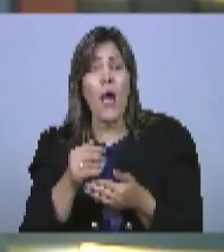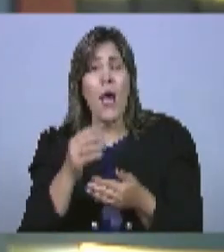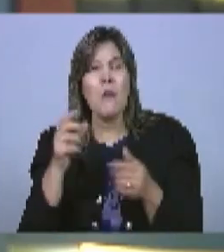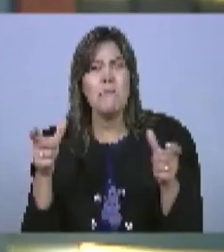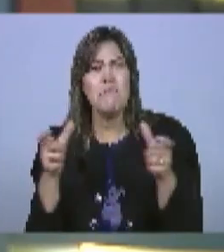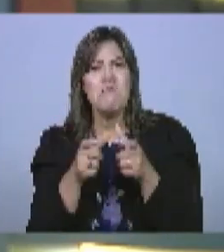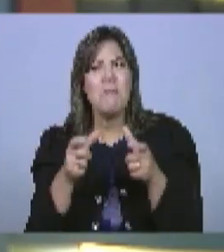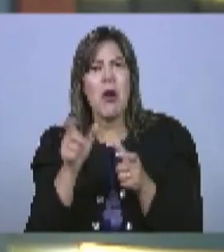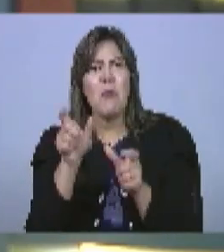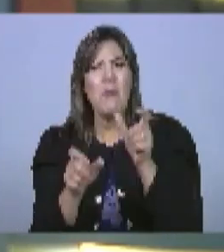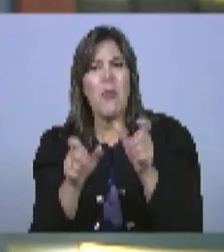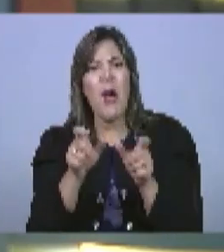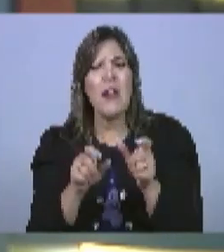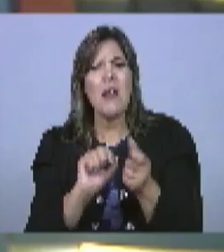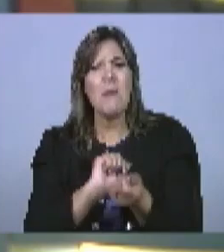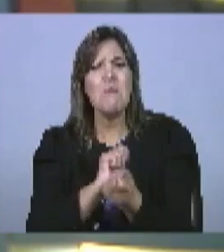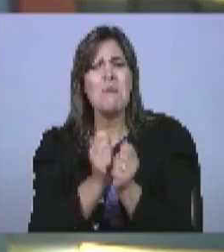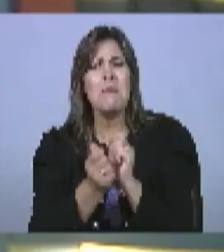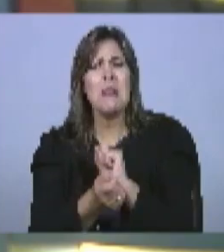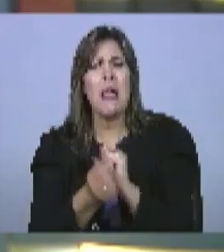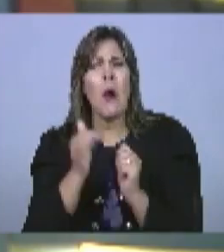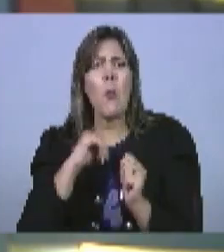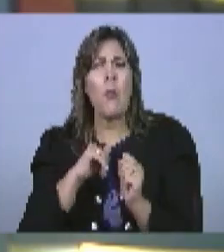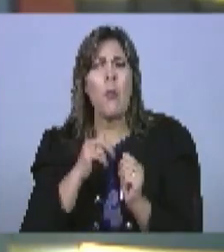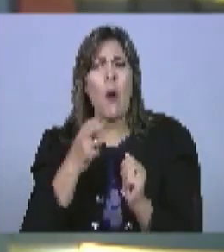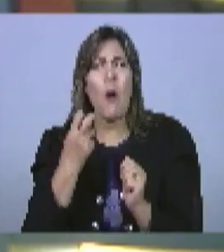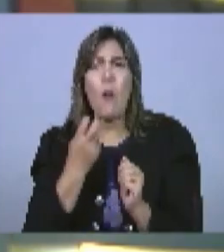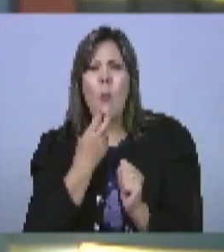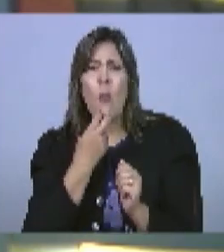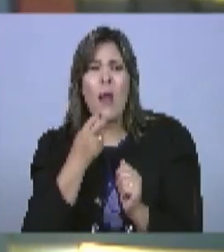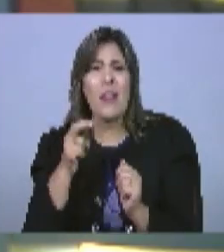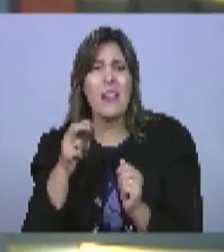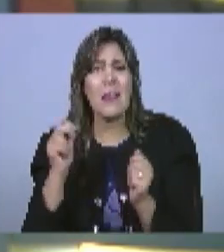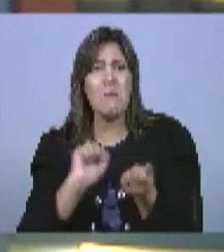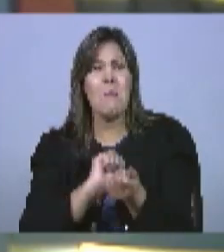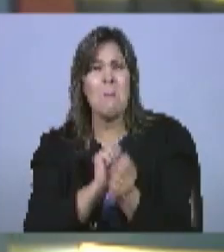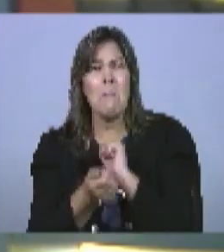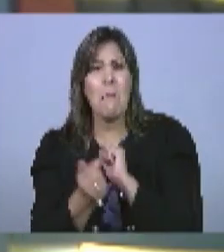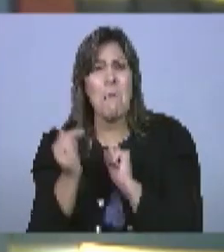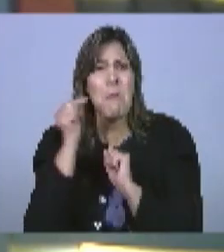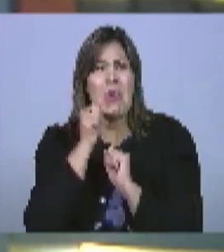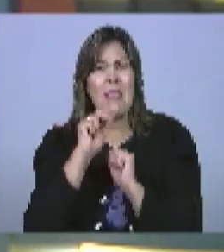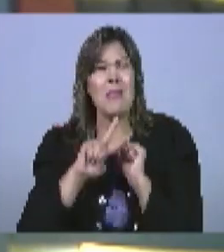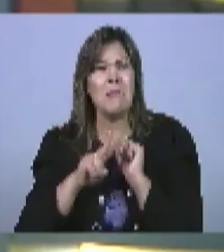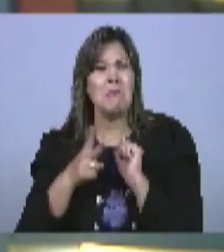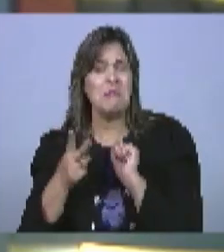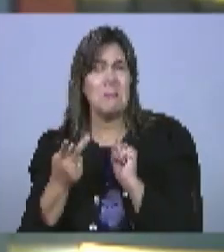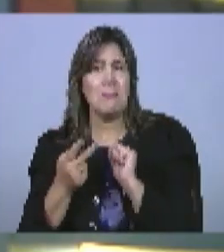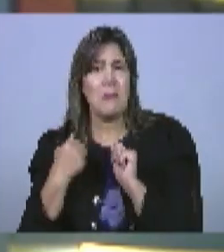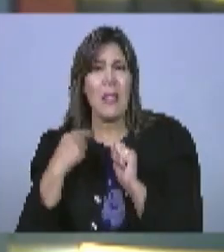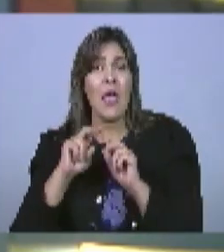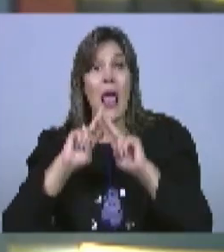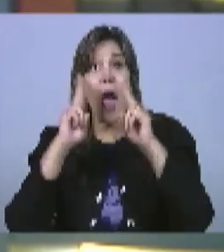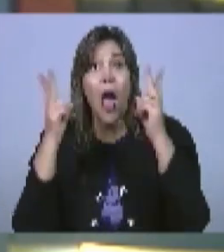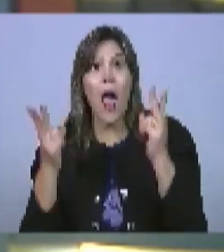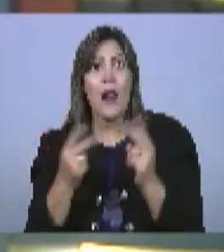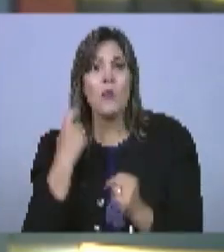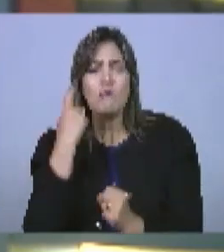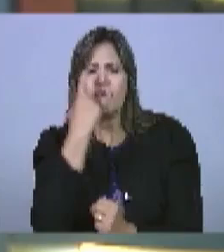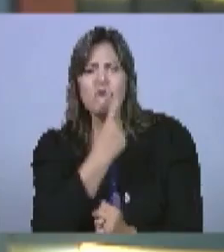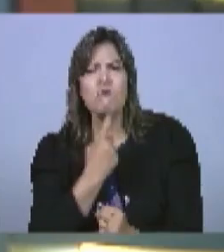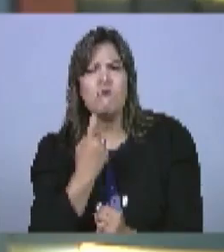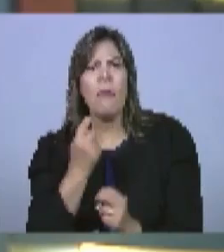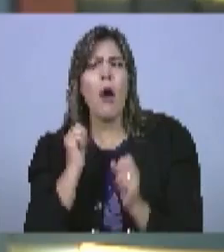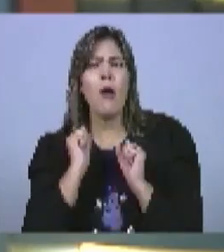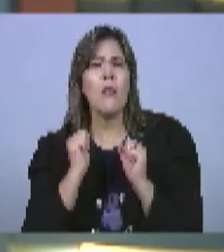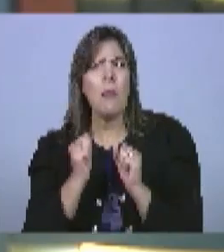مجموعه من المتحولين جنسيه العالم غضب جدا العالم طبعا